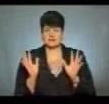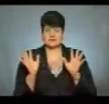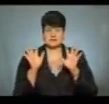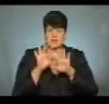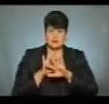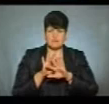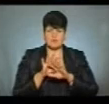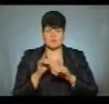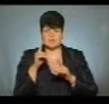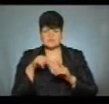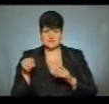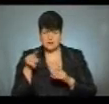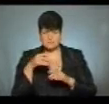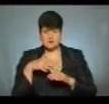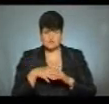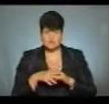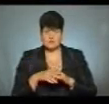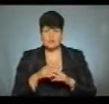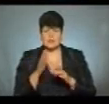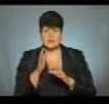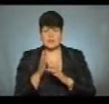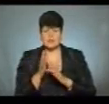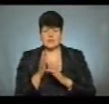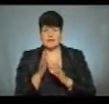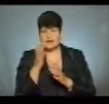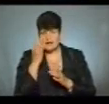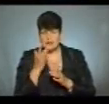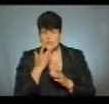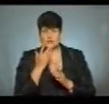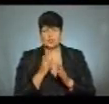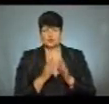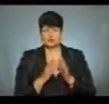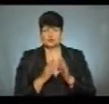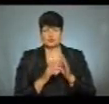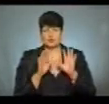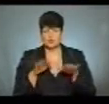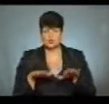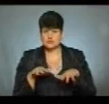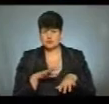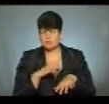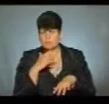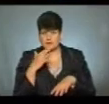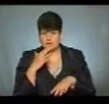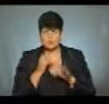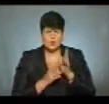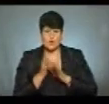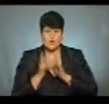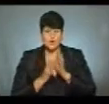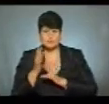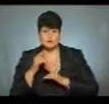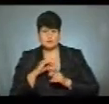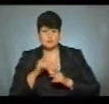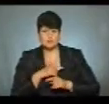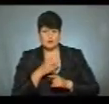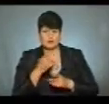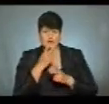ми розуміємо, що зараз літо, дощів було багато, росте скоро, але приємно, що там, де є нові знаки, але є